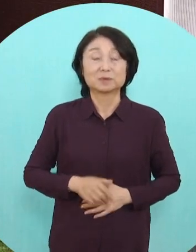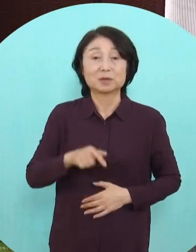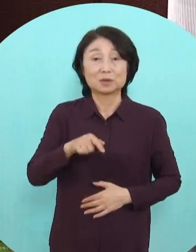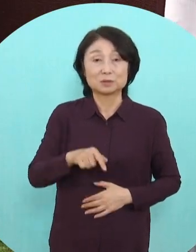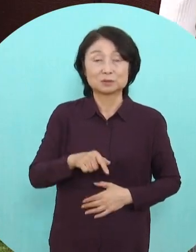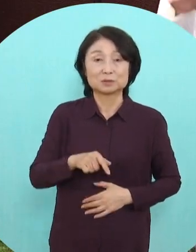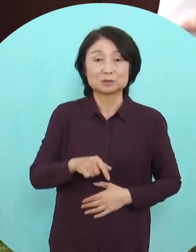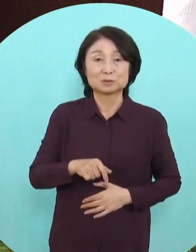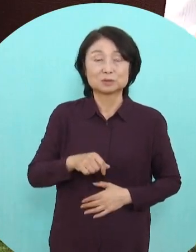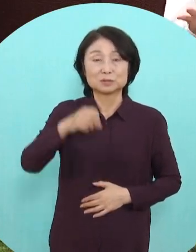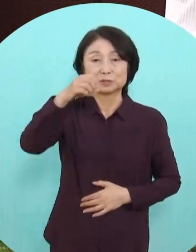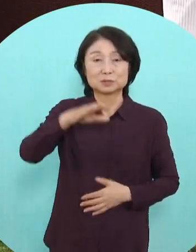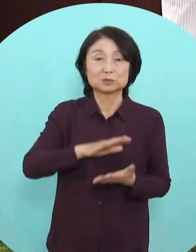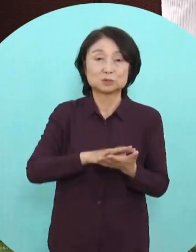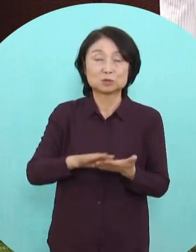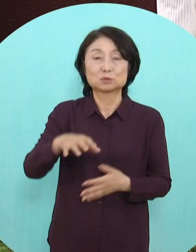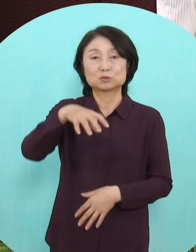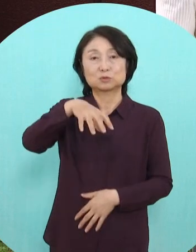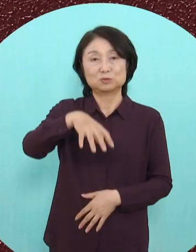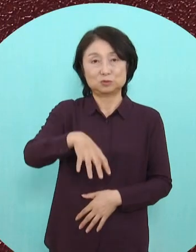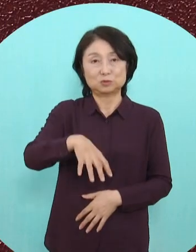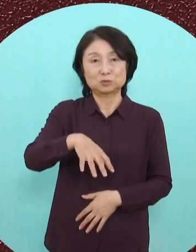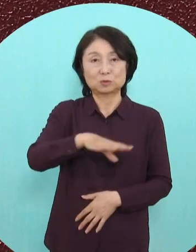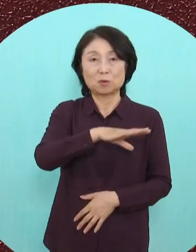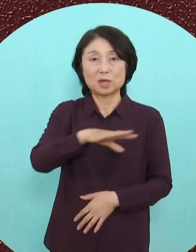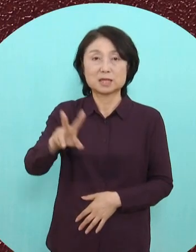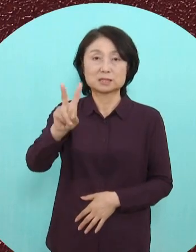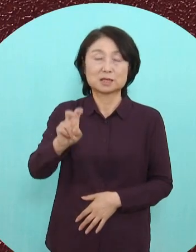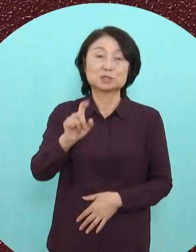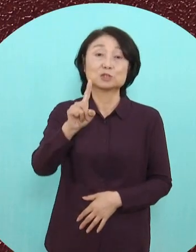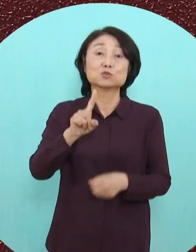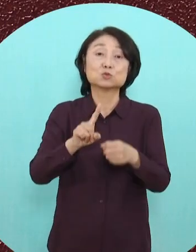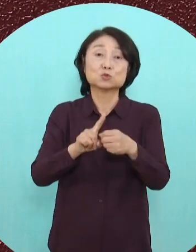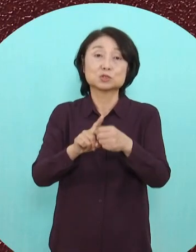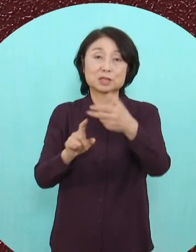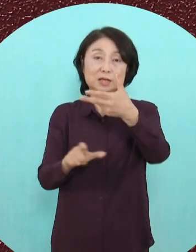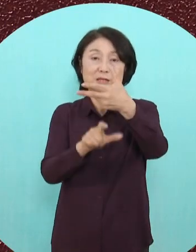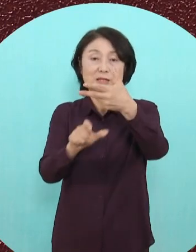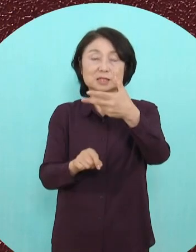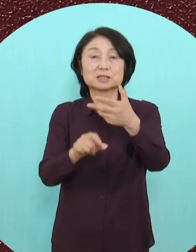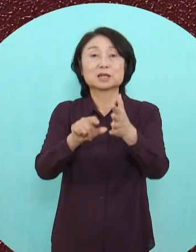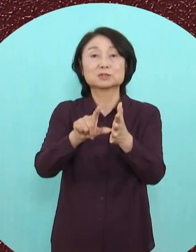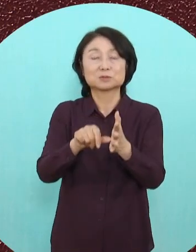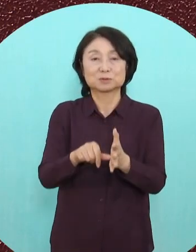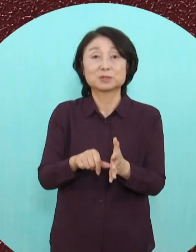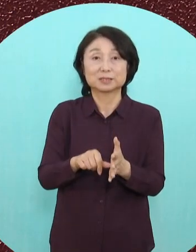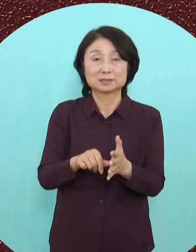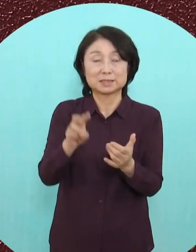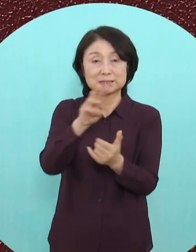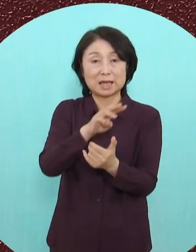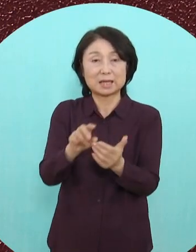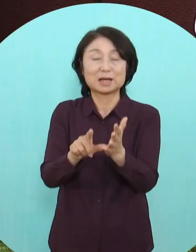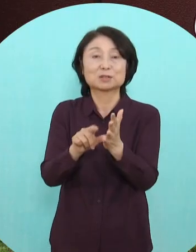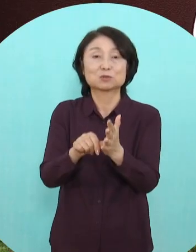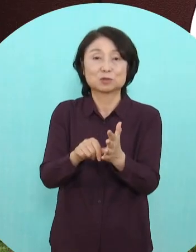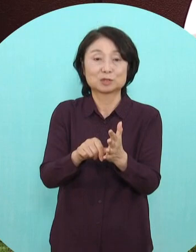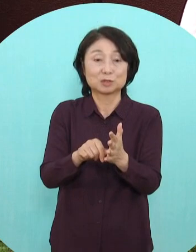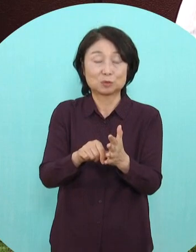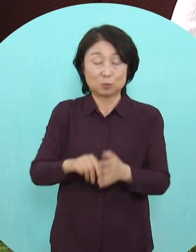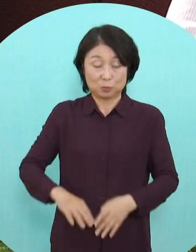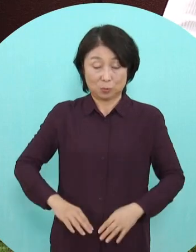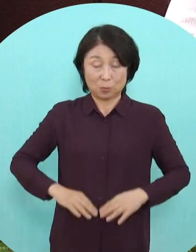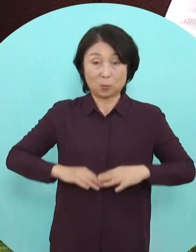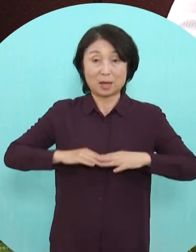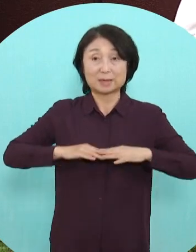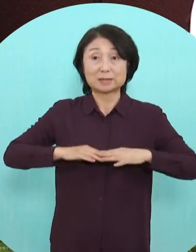さん、 はい、 こちら浄水場なんですけど、平成21年7月に起こった大雨災害ではこの辺りま